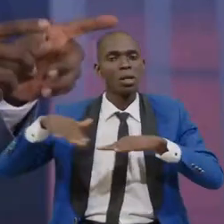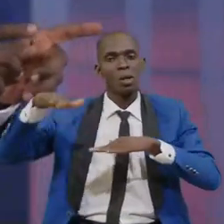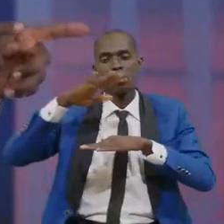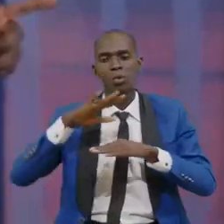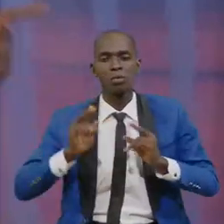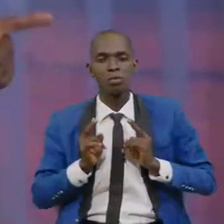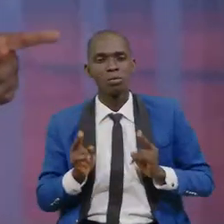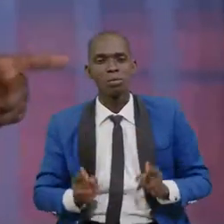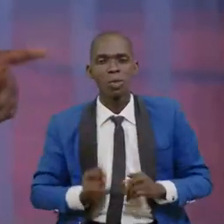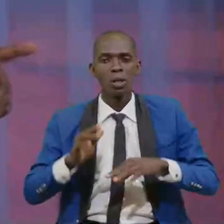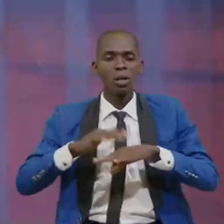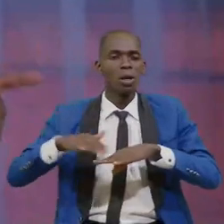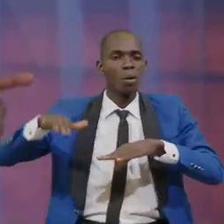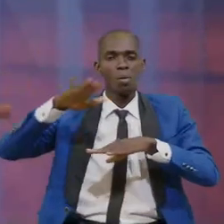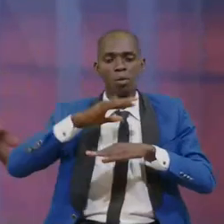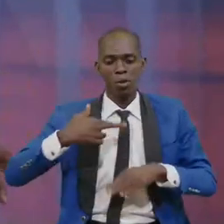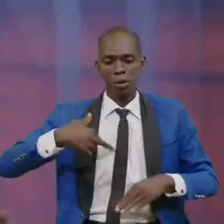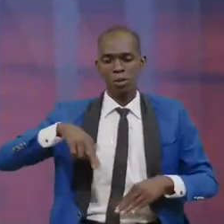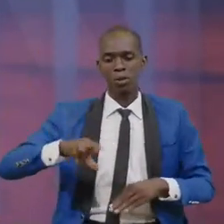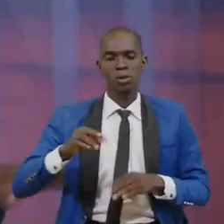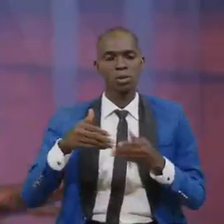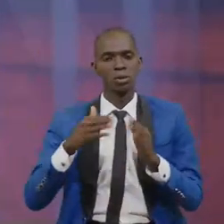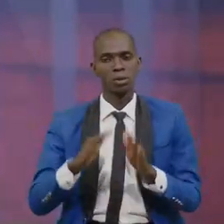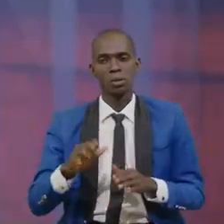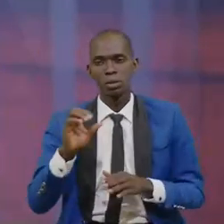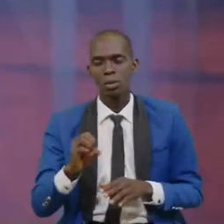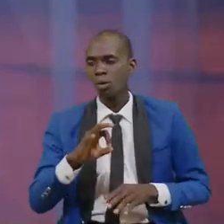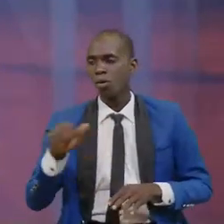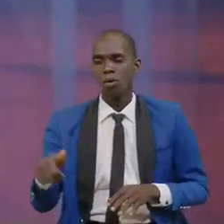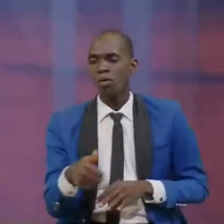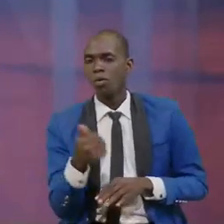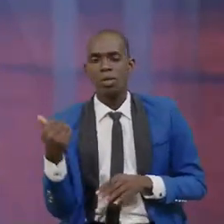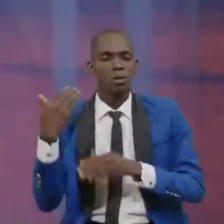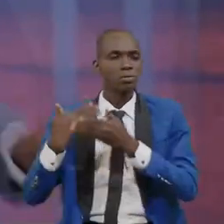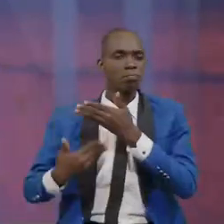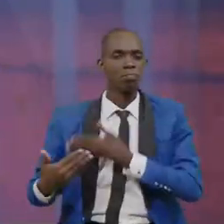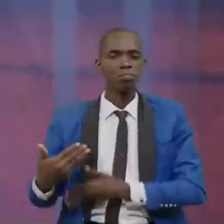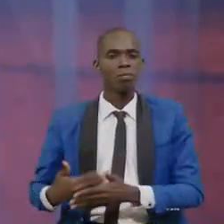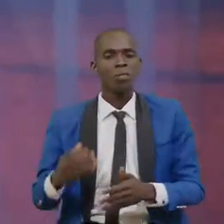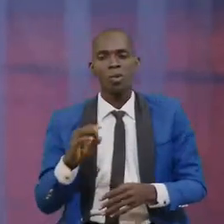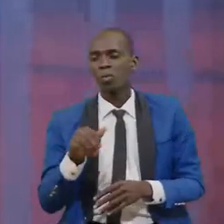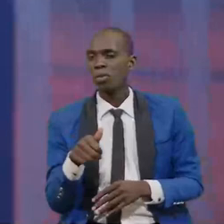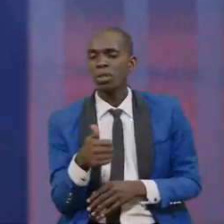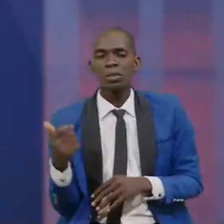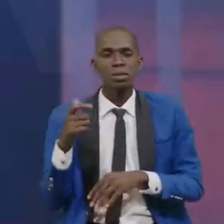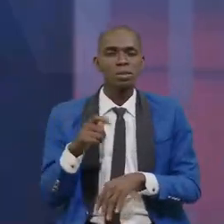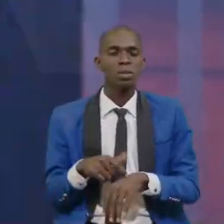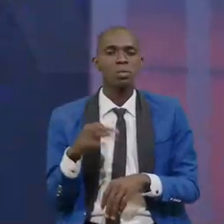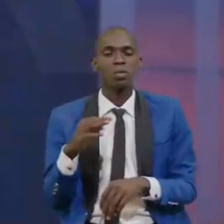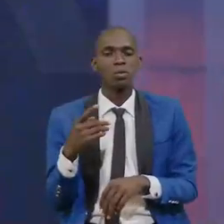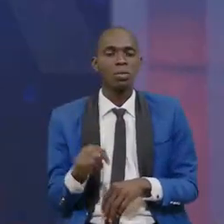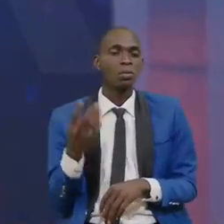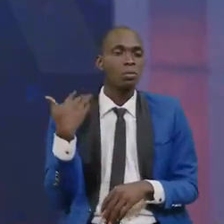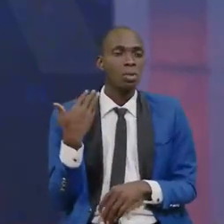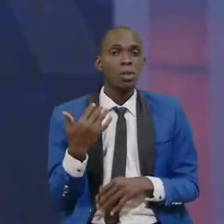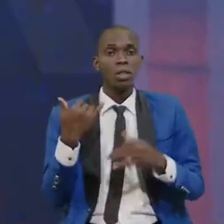hommes, au-dessus des gens religieux de chaque génération et de toute dispensation.